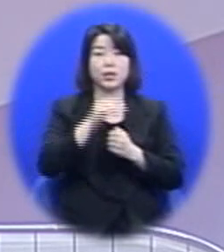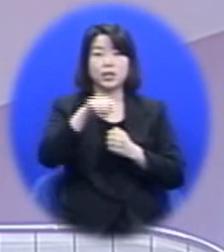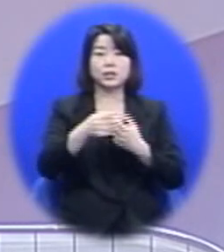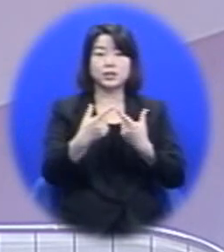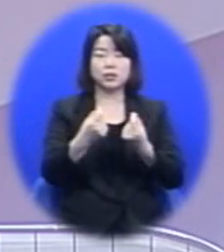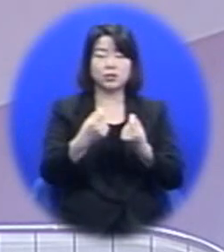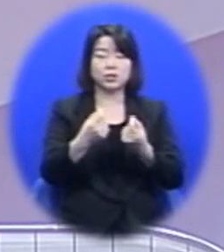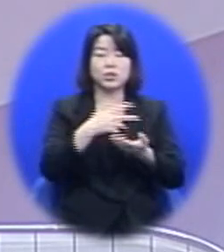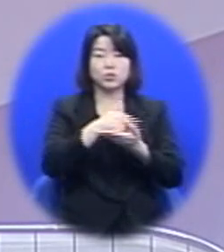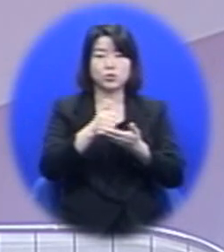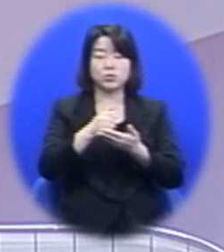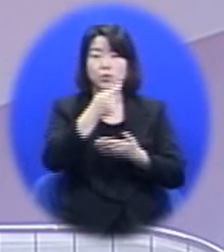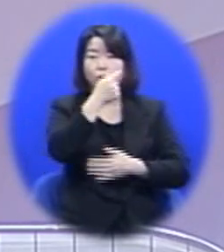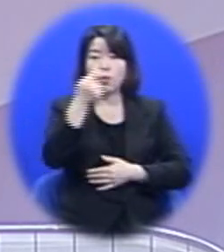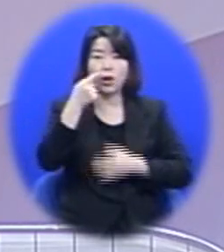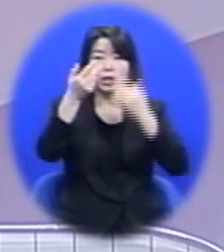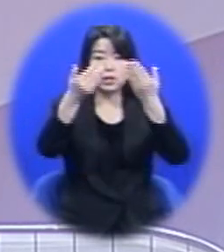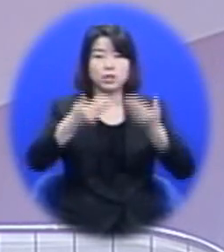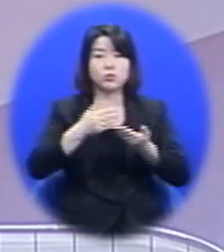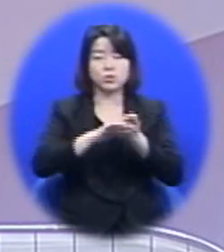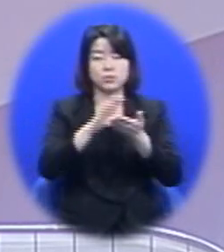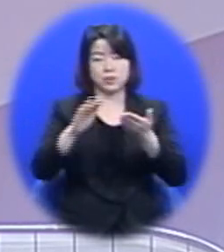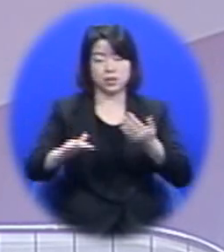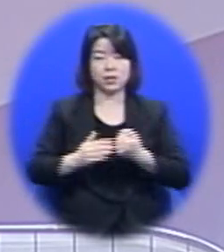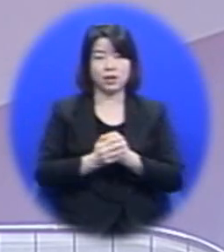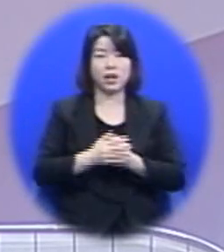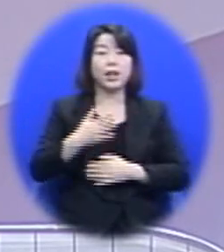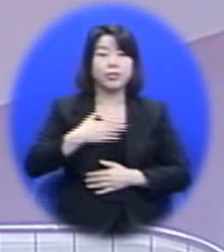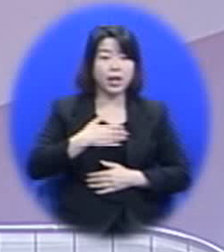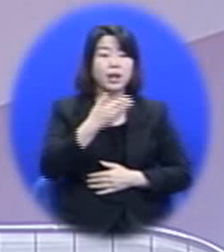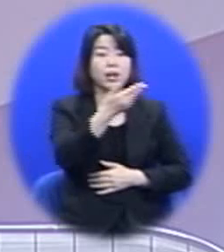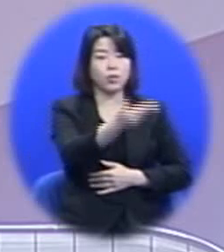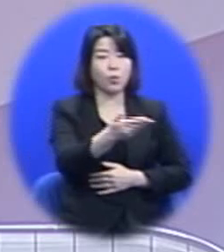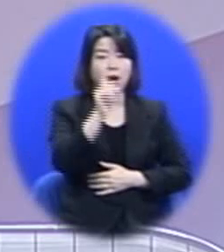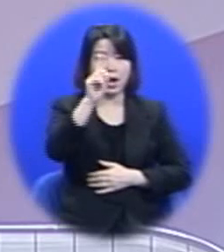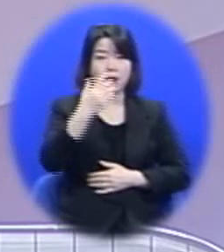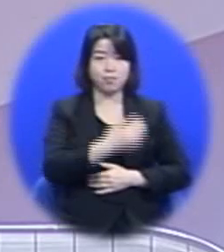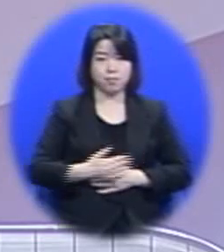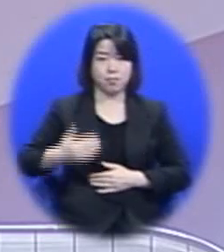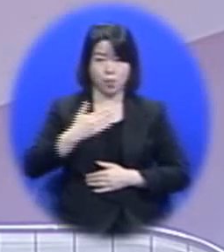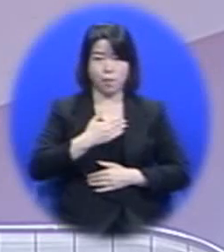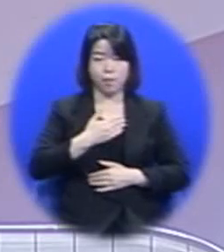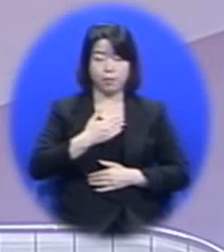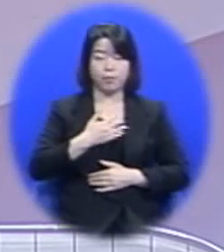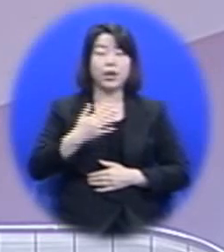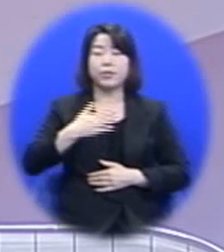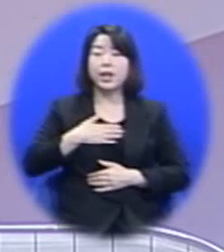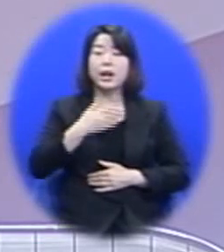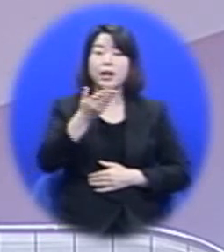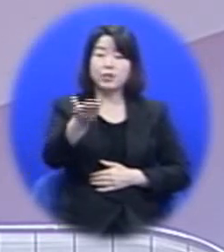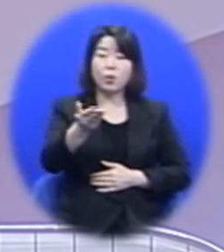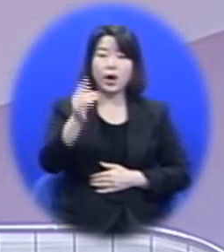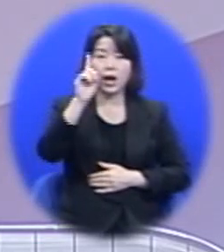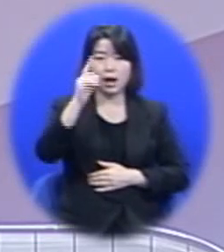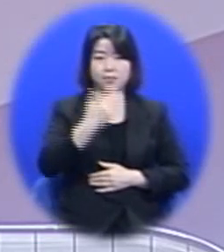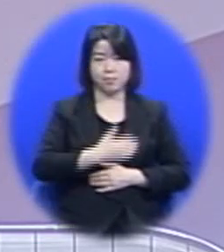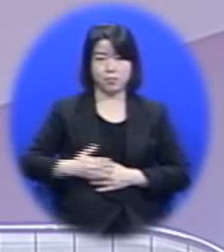그렇게 주님은 우리에게 확인해 주시는 내가 너와 한 몸이잖아. 내가 너와 한